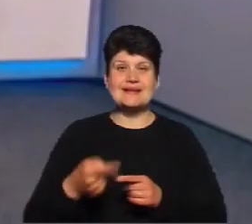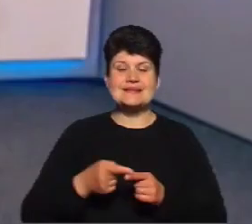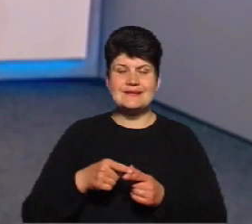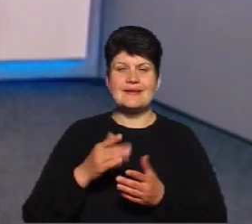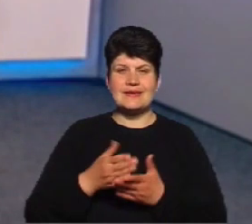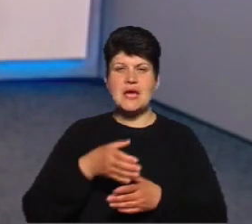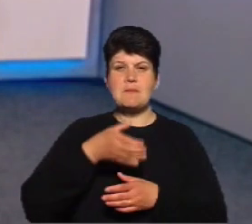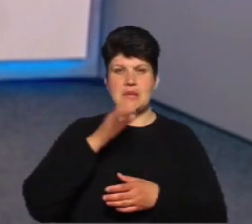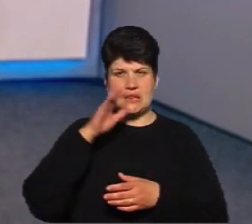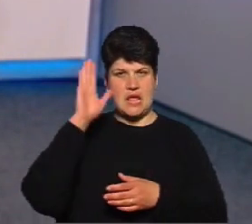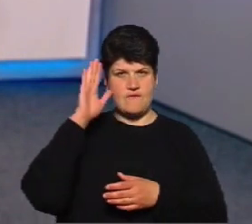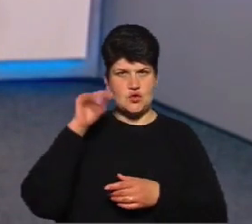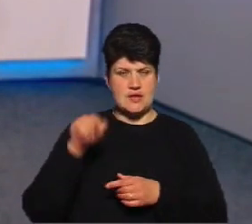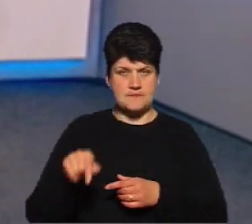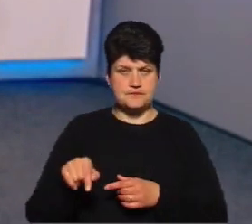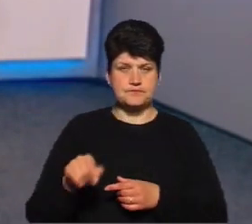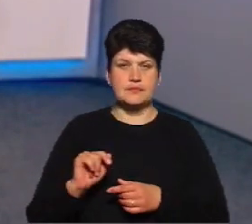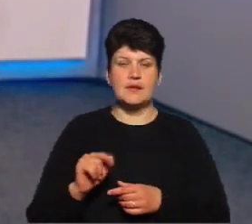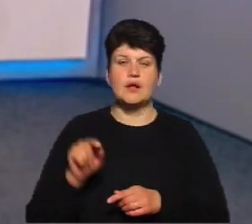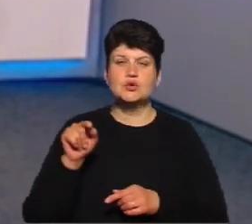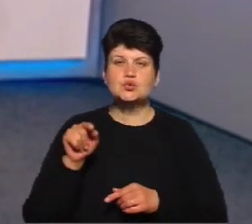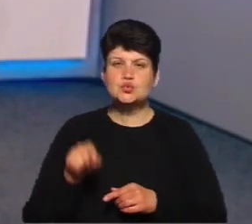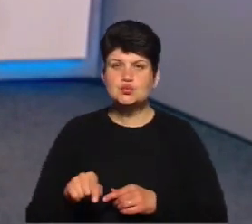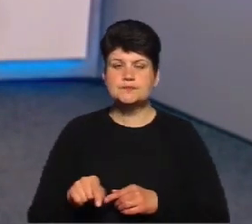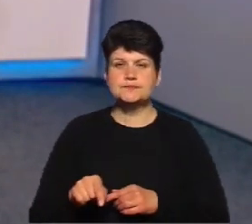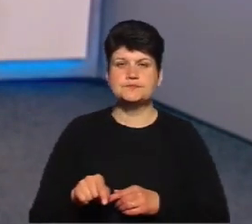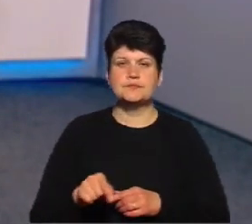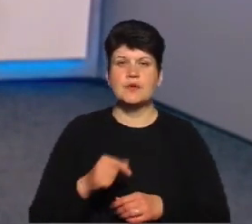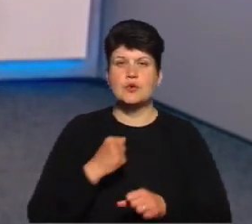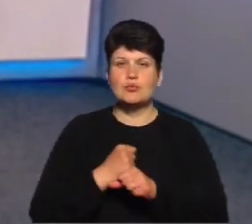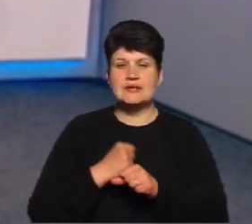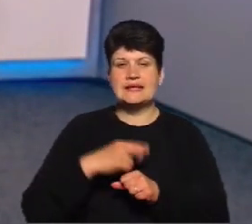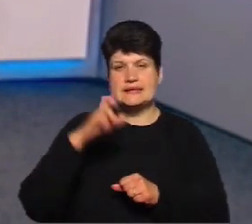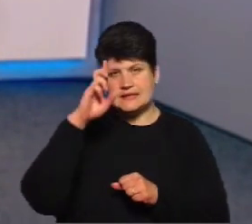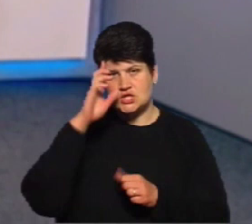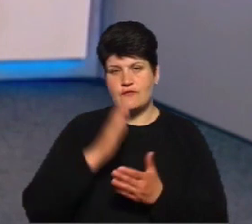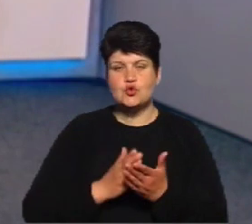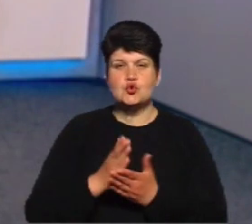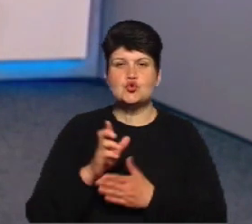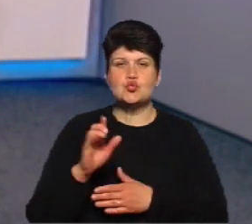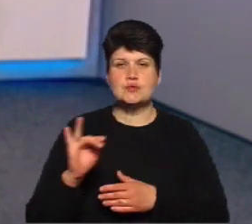вода. Тут функції Державної служби,